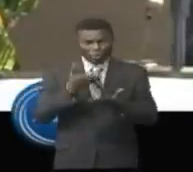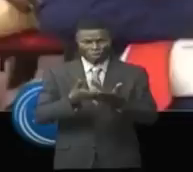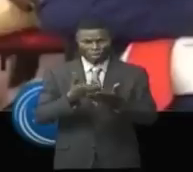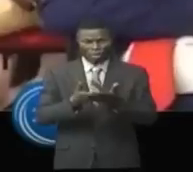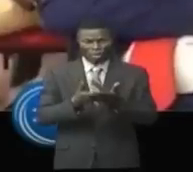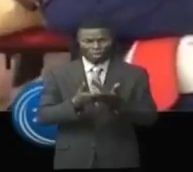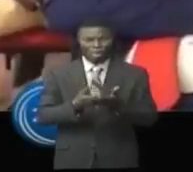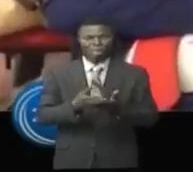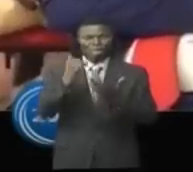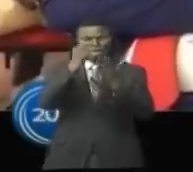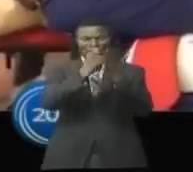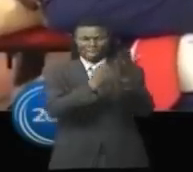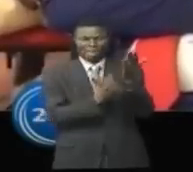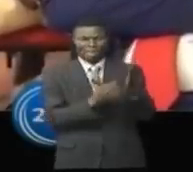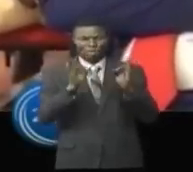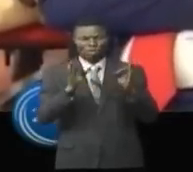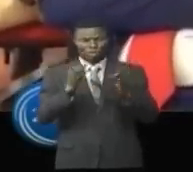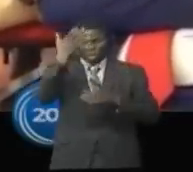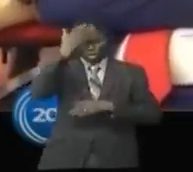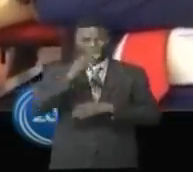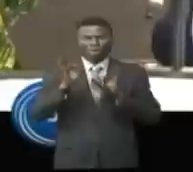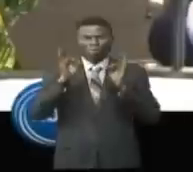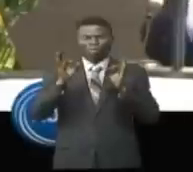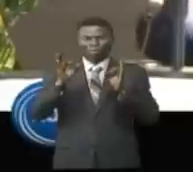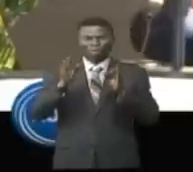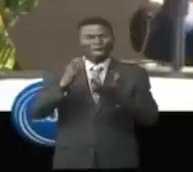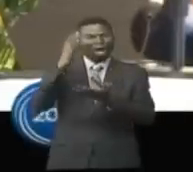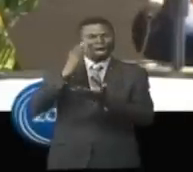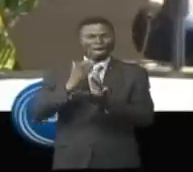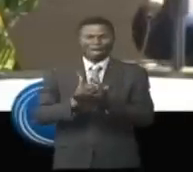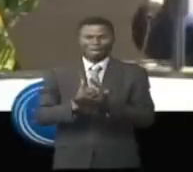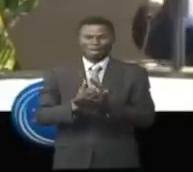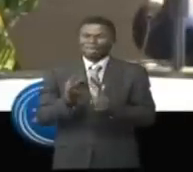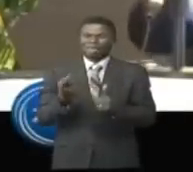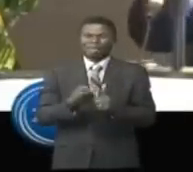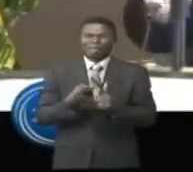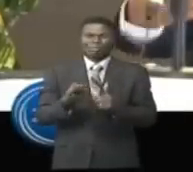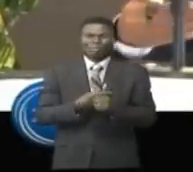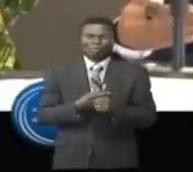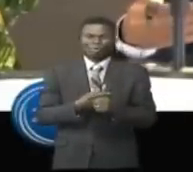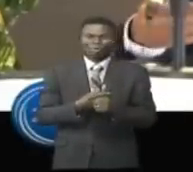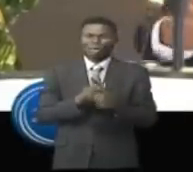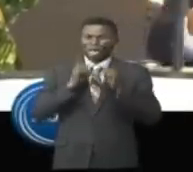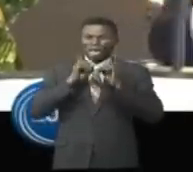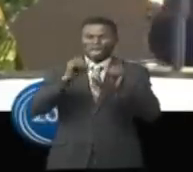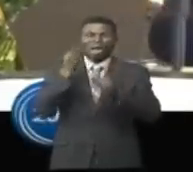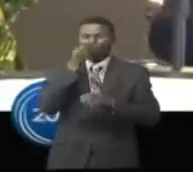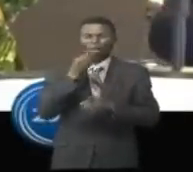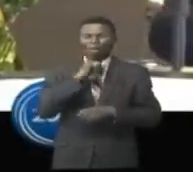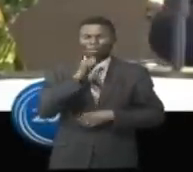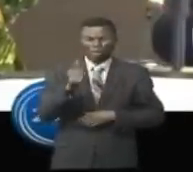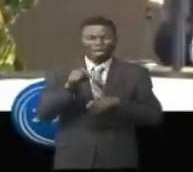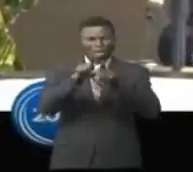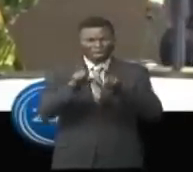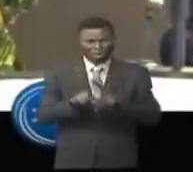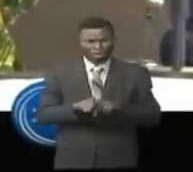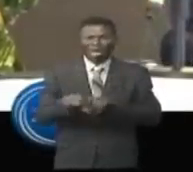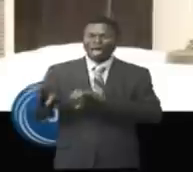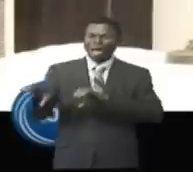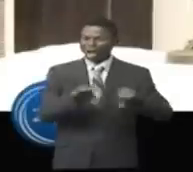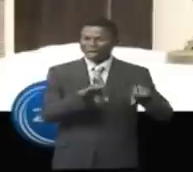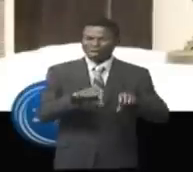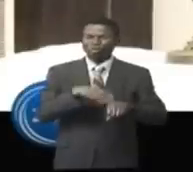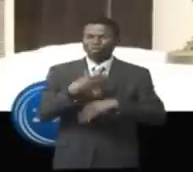nouvelle identité, d'une nouvelle image, ne peut pas se limiter par un discours, mais c'est aussi par des